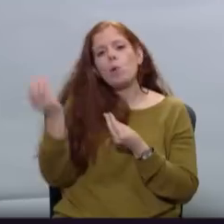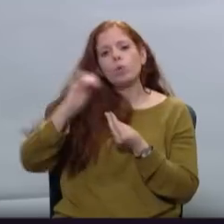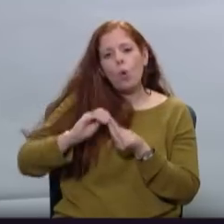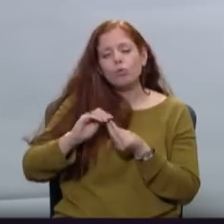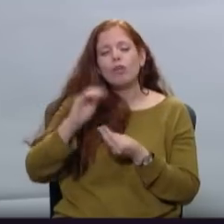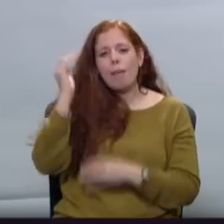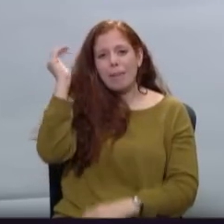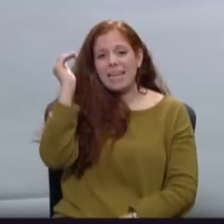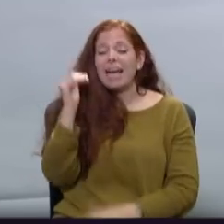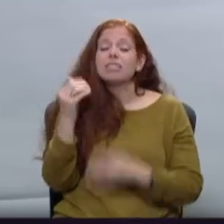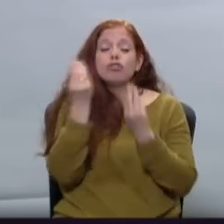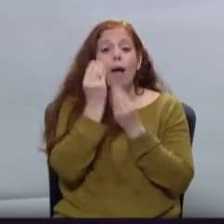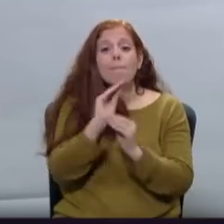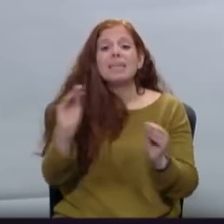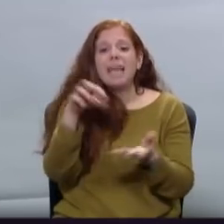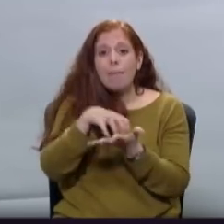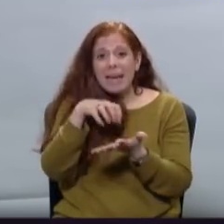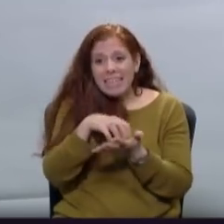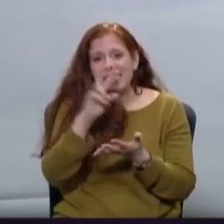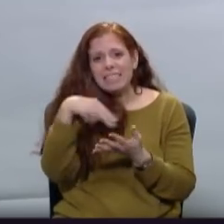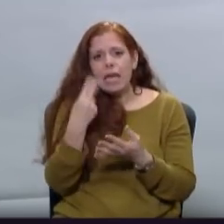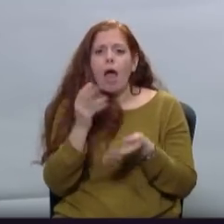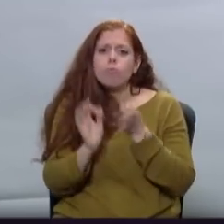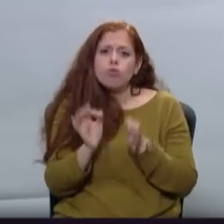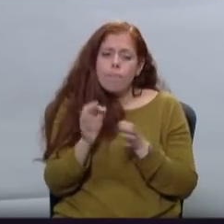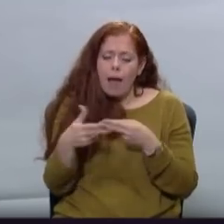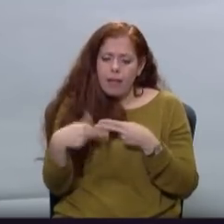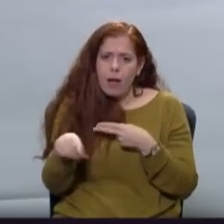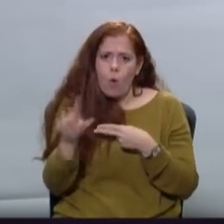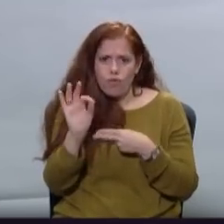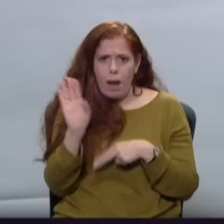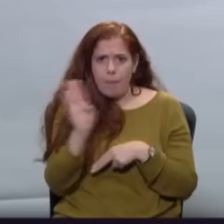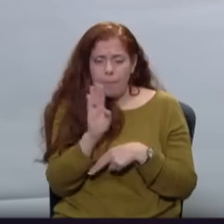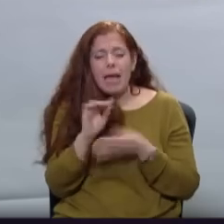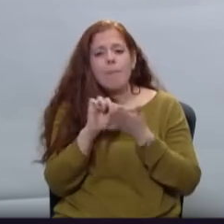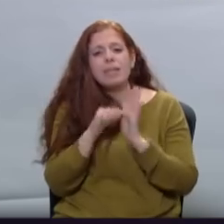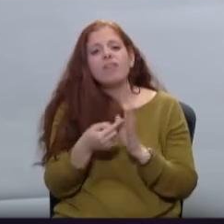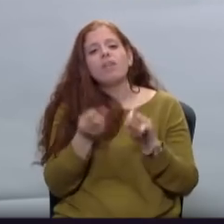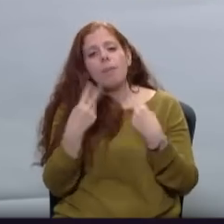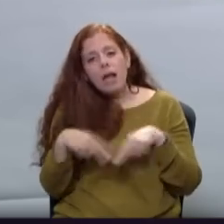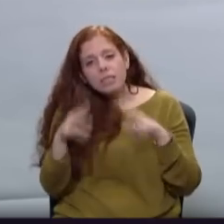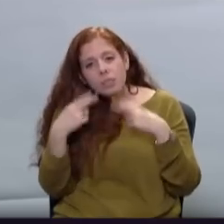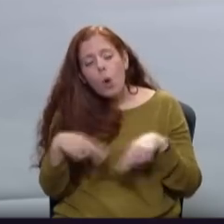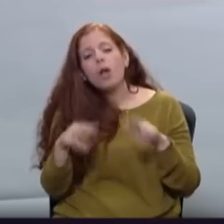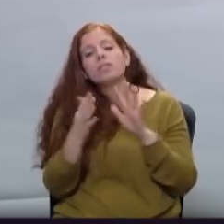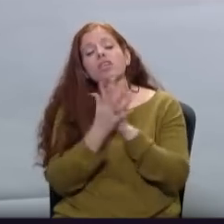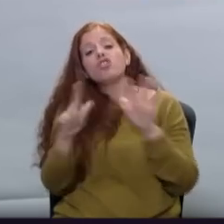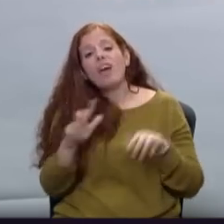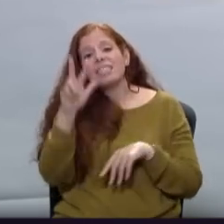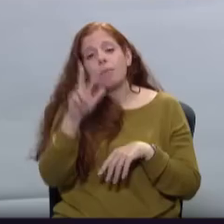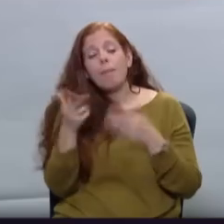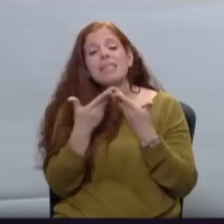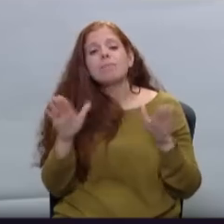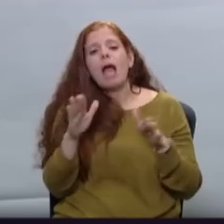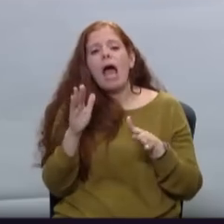גנץ, שהמסר המרכזי ממנו יהיה משפטו הקרב של נתניהו. הם מתכוונים לחזור על זה, 17 במרץ, פתיחת